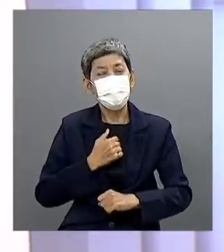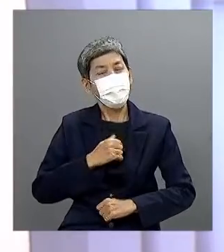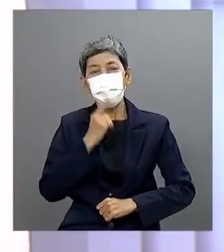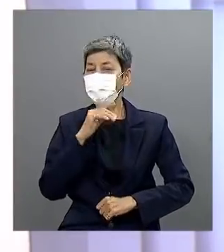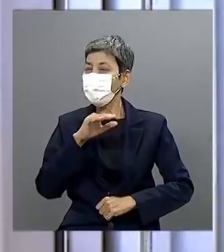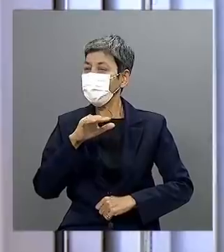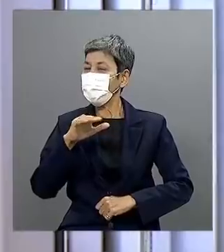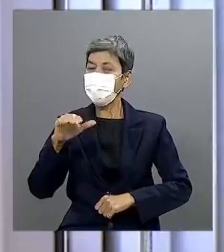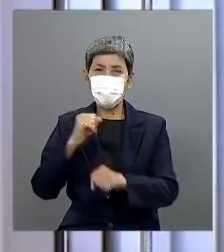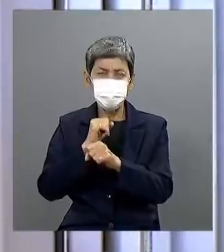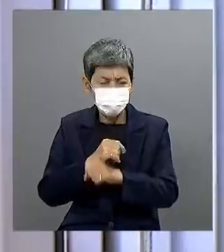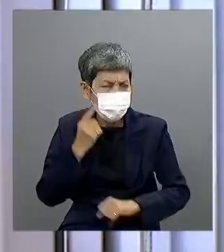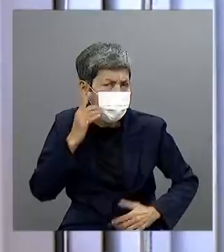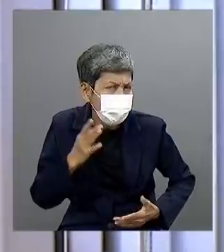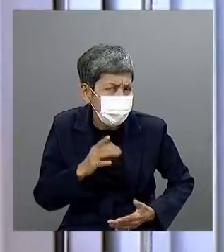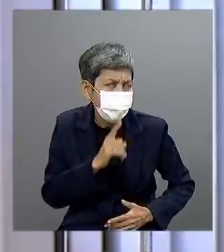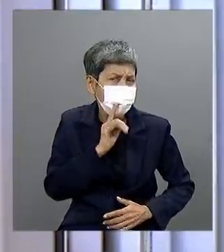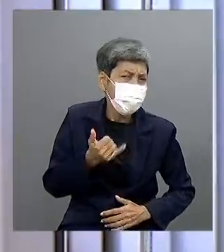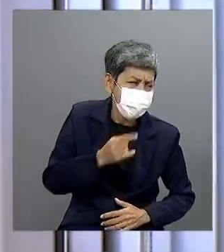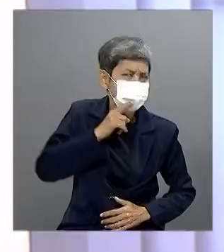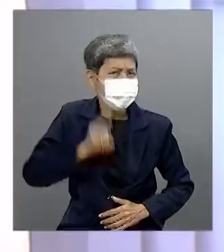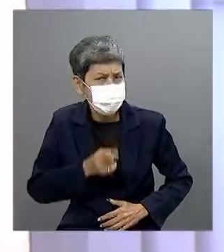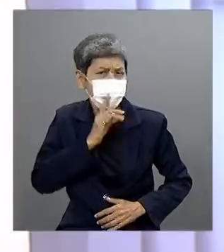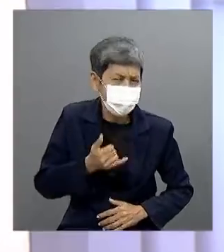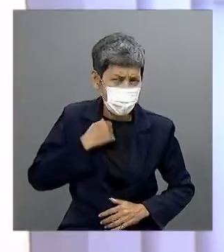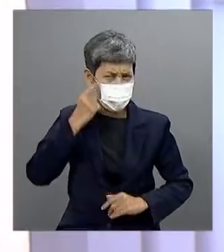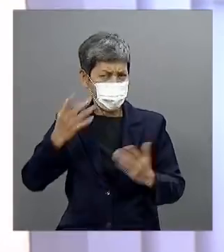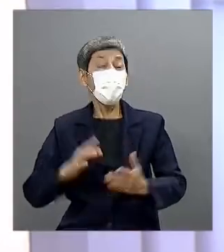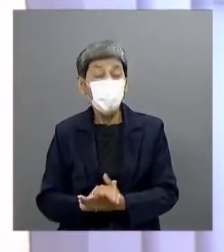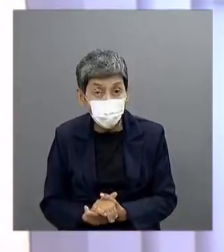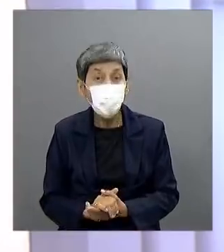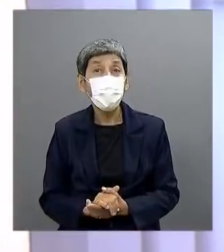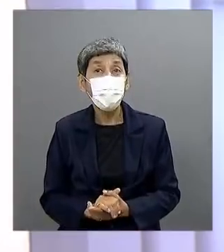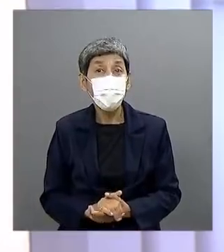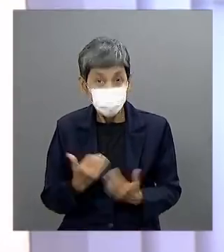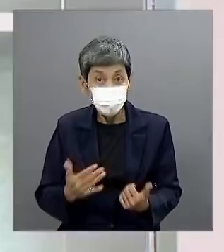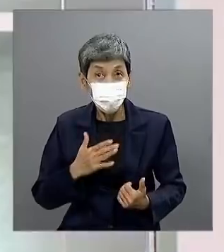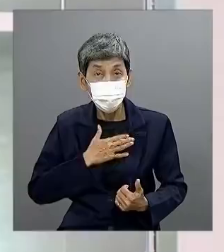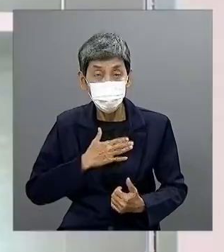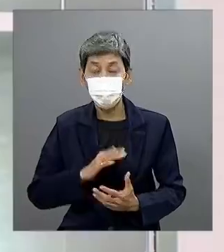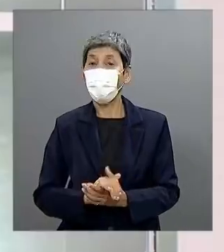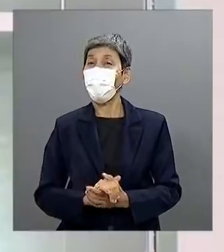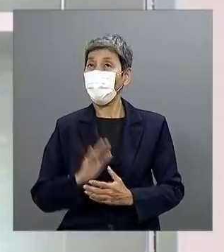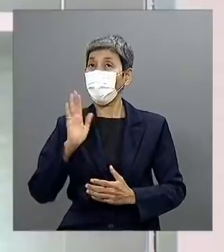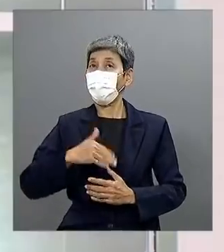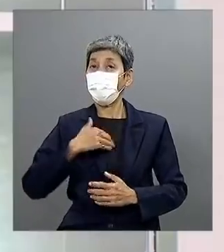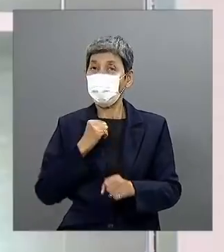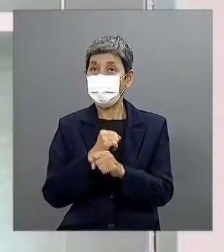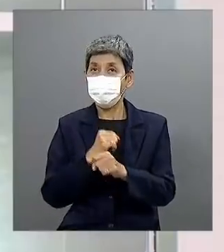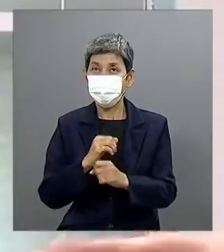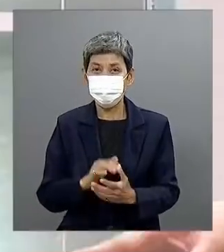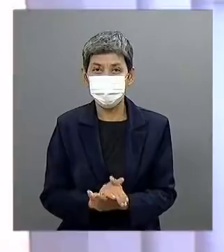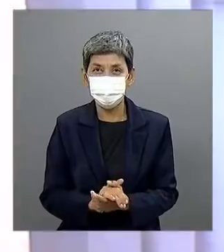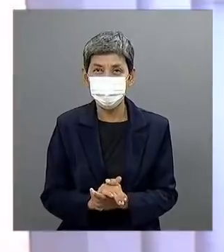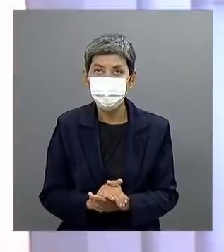มันก็ไม่รู้ว่าอันไหนสาระหรืออันไหนจะเล่นไง เหรอ คุณต้อง อ๋อทุกวันนี้โอ้ตายแล้วที่นำอย่างนี้ให้คุณผู้ชมเราไม่แน่ใจ